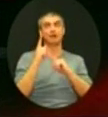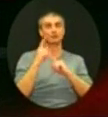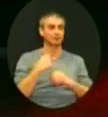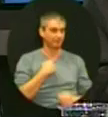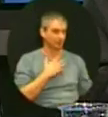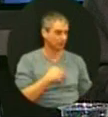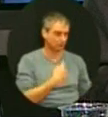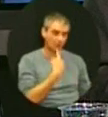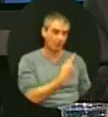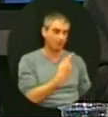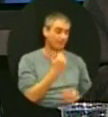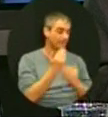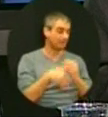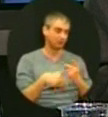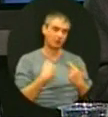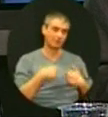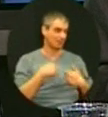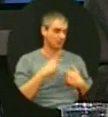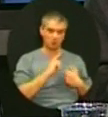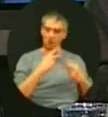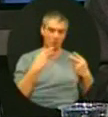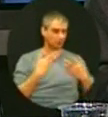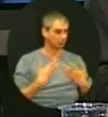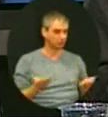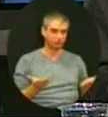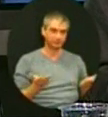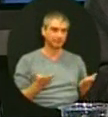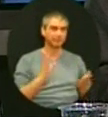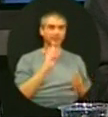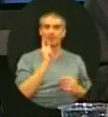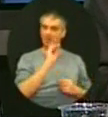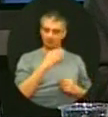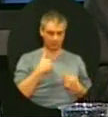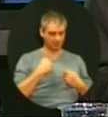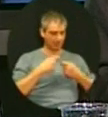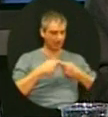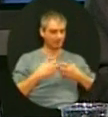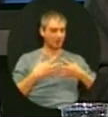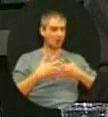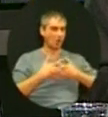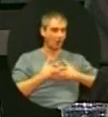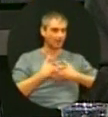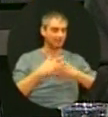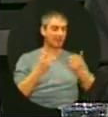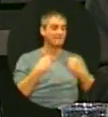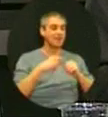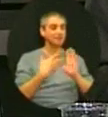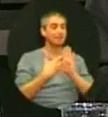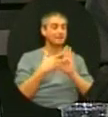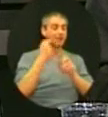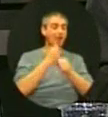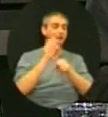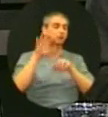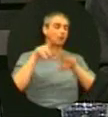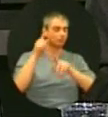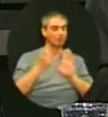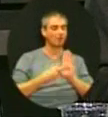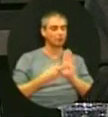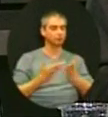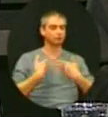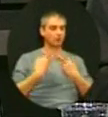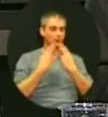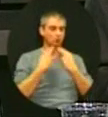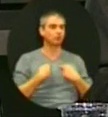לומר שבסופו של דבר אנחנו לא חוששים מהעניין הזה, עם כל זה שאני חבר בקואליציה, הוועדה הזאת מבקרת את עבודת הממשלה ודורשת